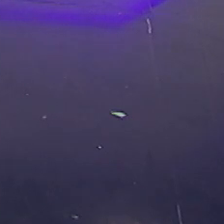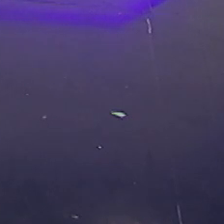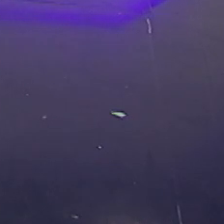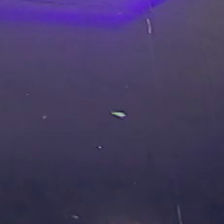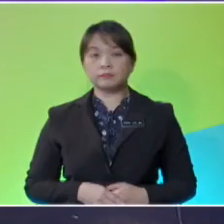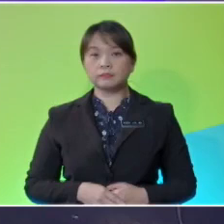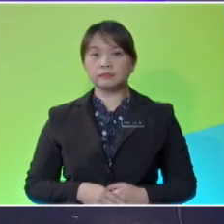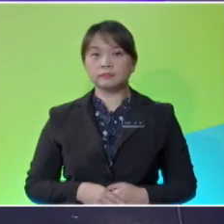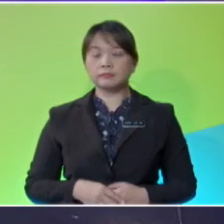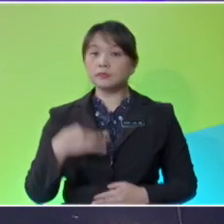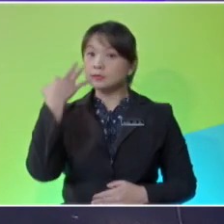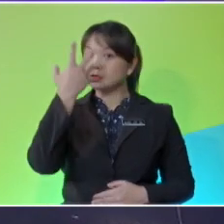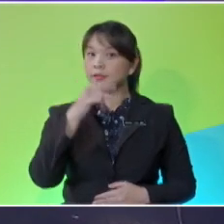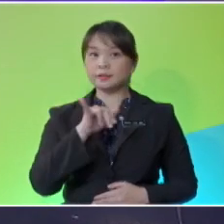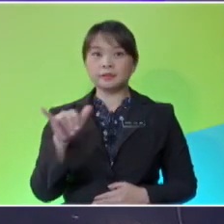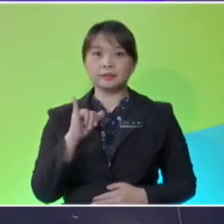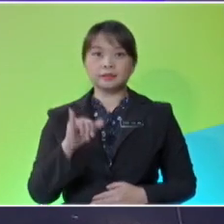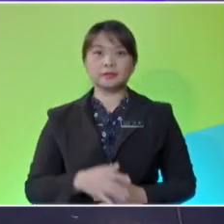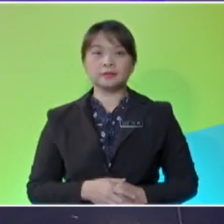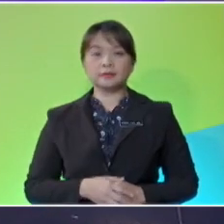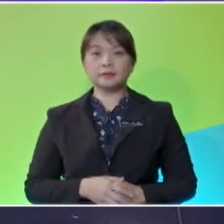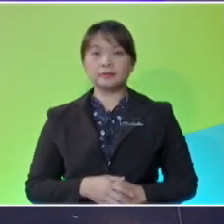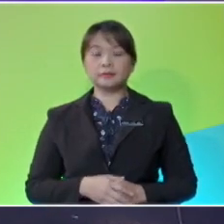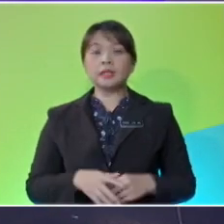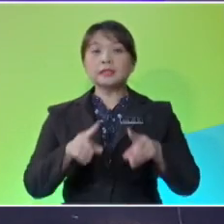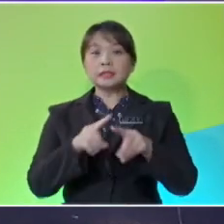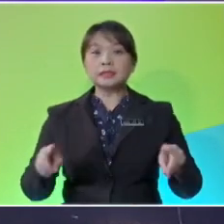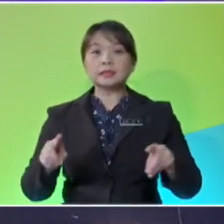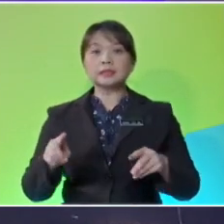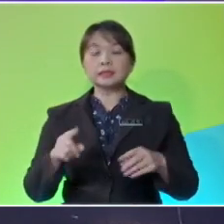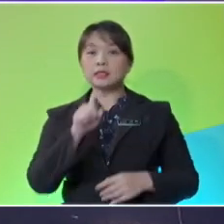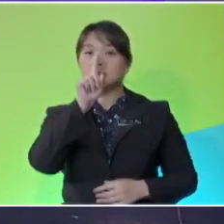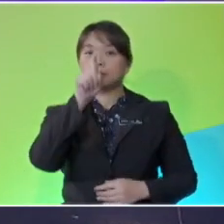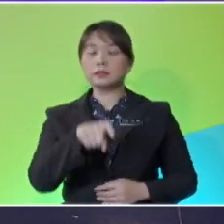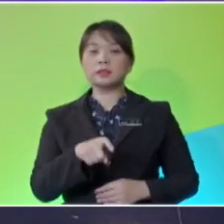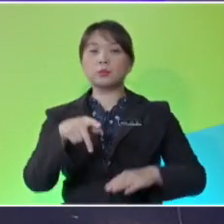Wah cantik ini dataran hilang di pulau Langkawi nih